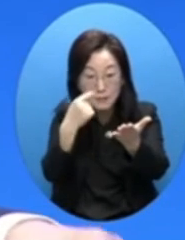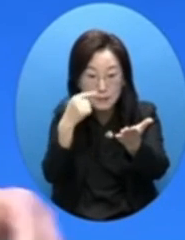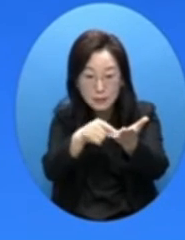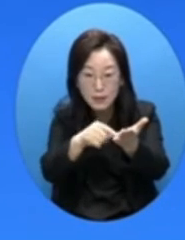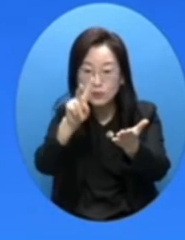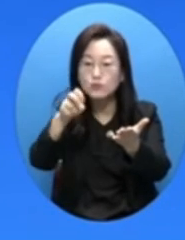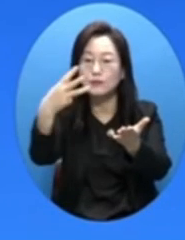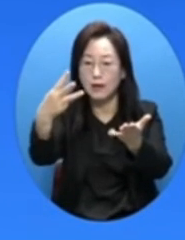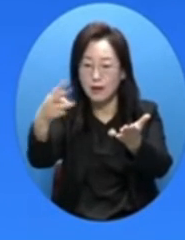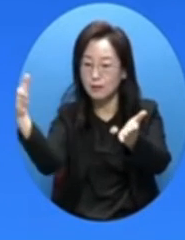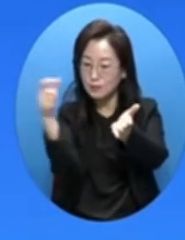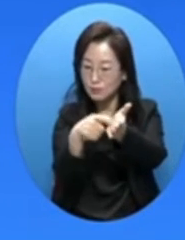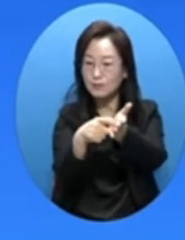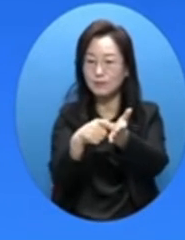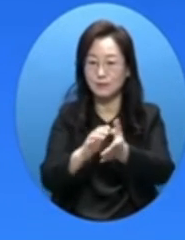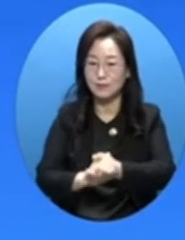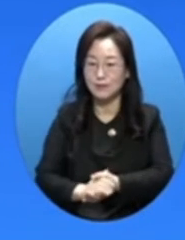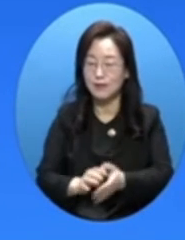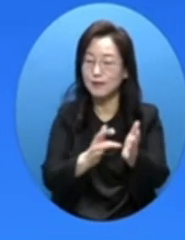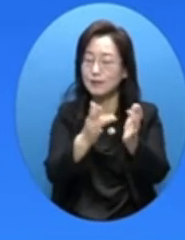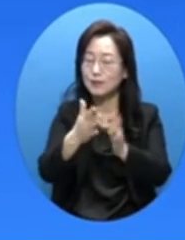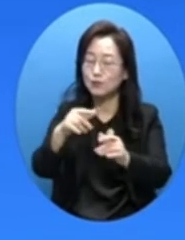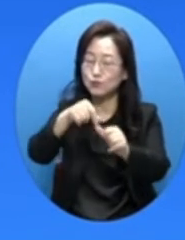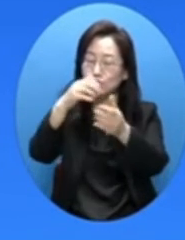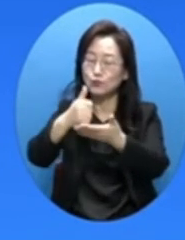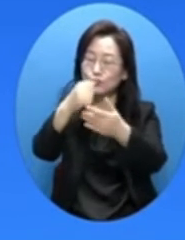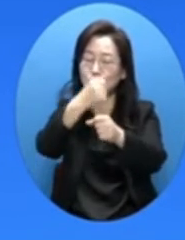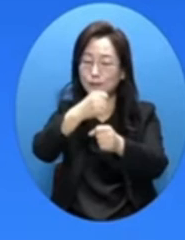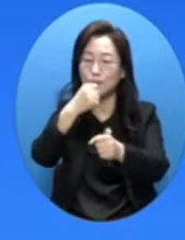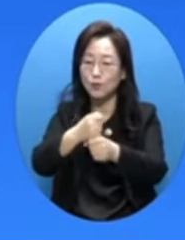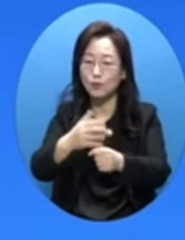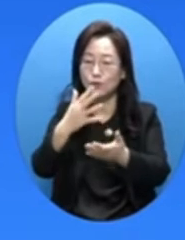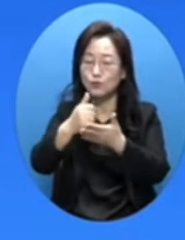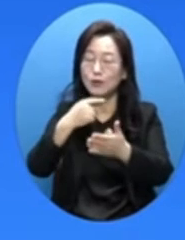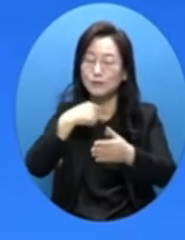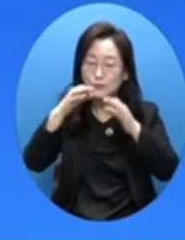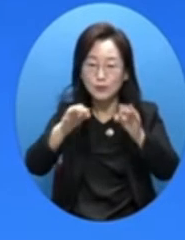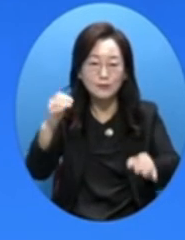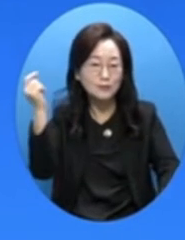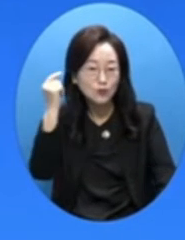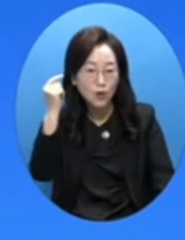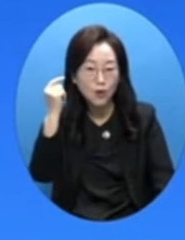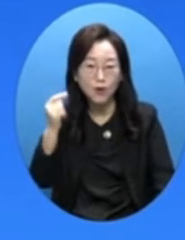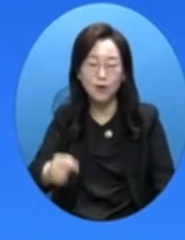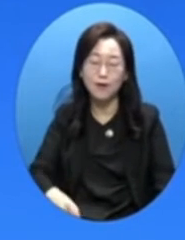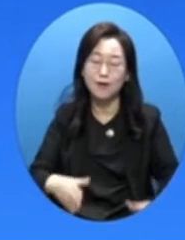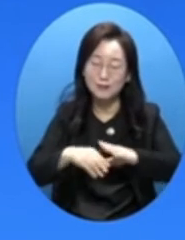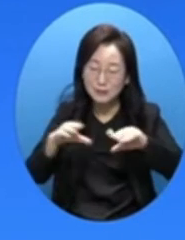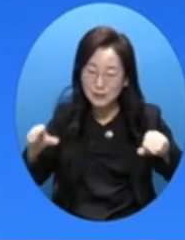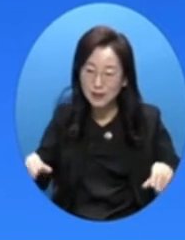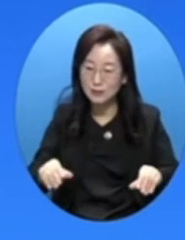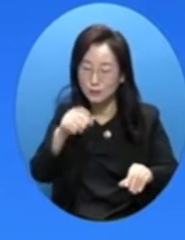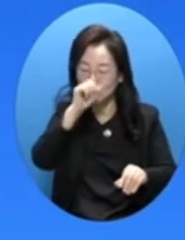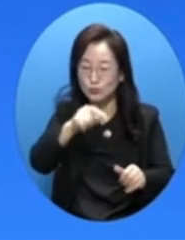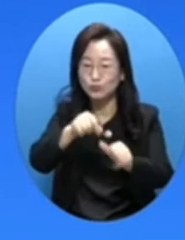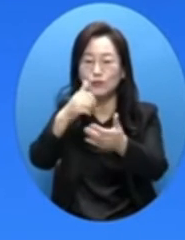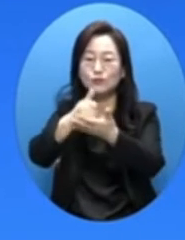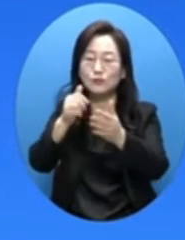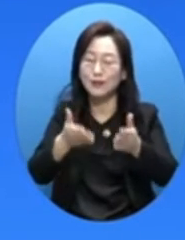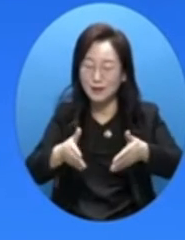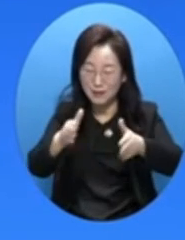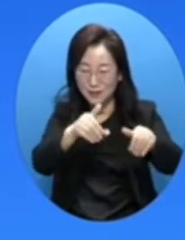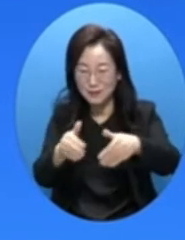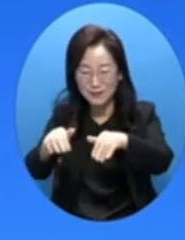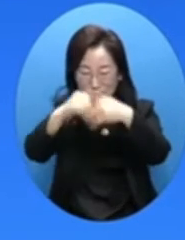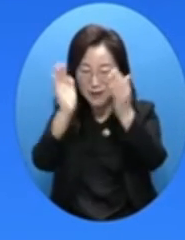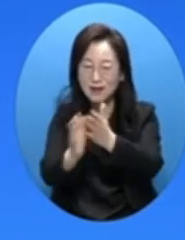예수를 나의 구주 삼고 주의 음성을 내가 들으니 인내하신 구세주여, 나이가 길게 다가도록 오 놀라운